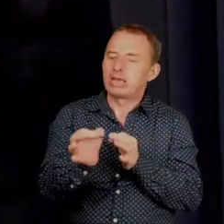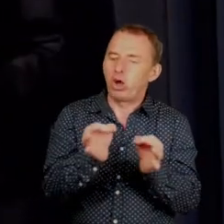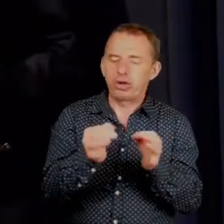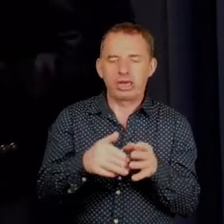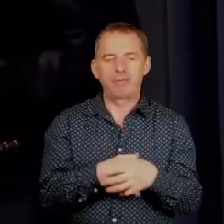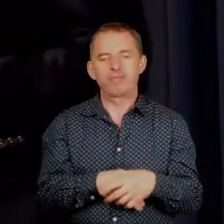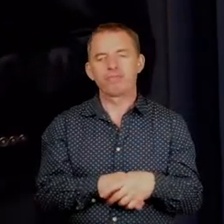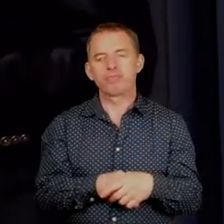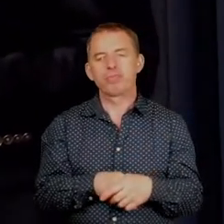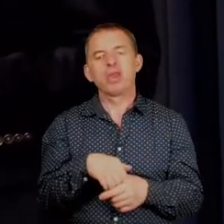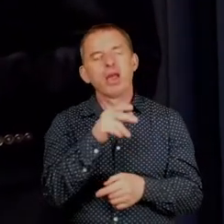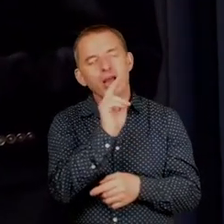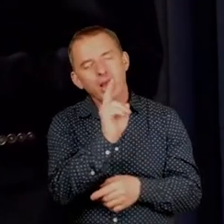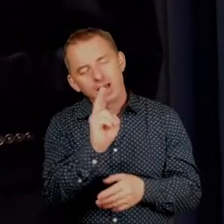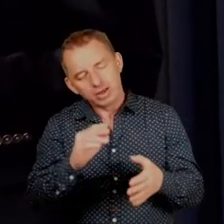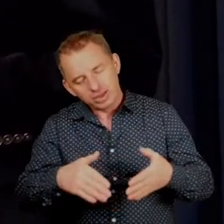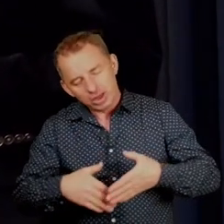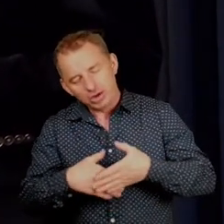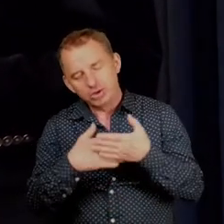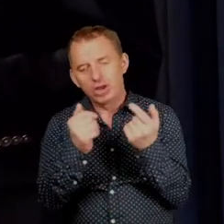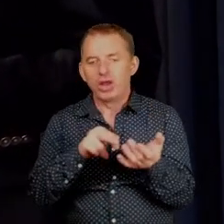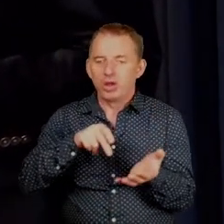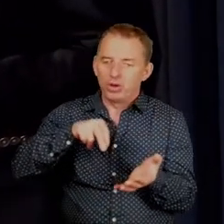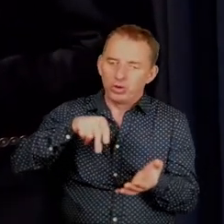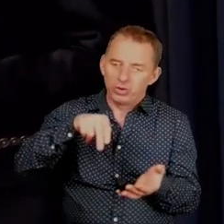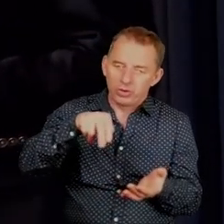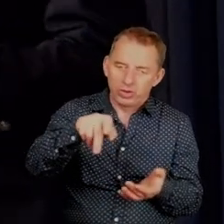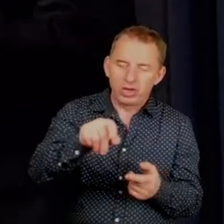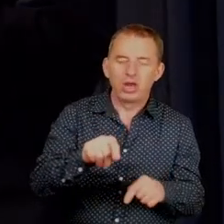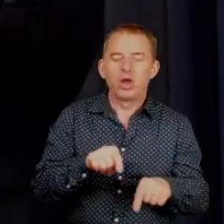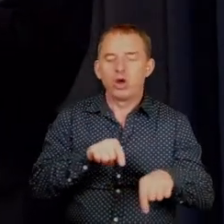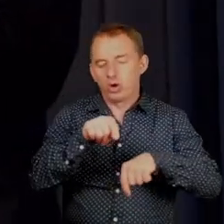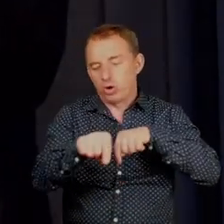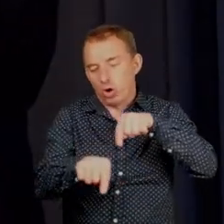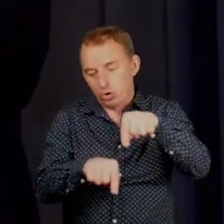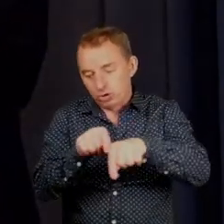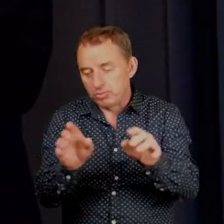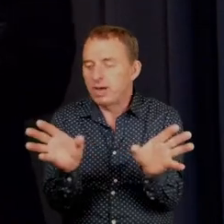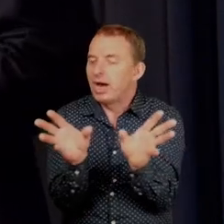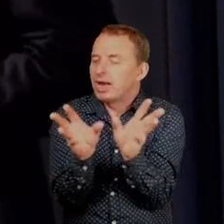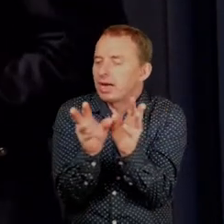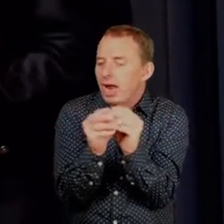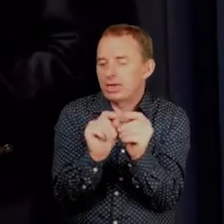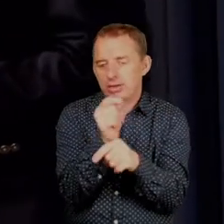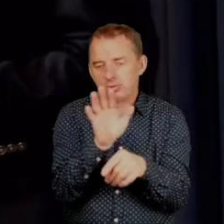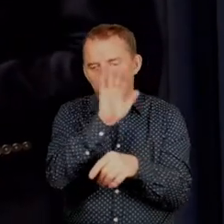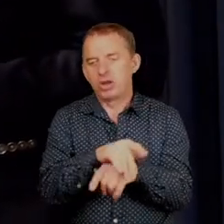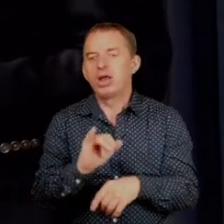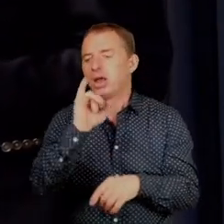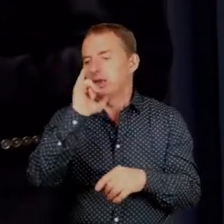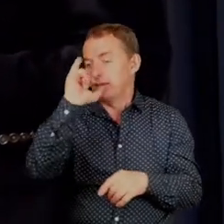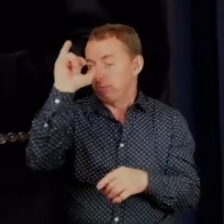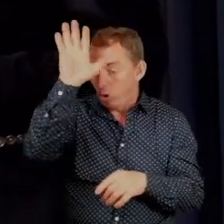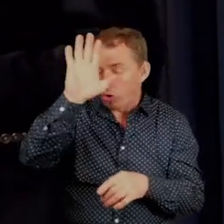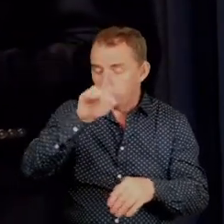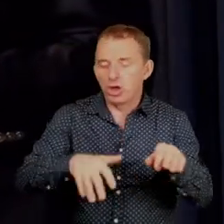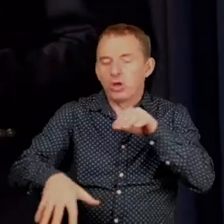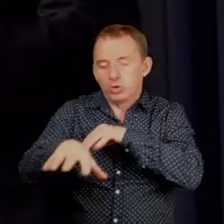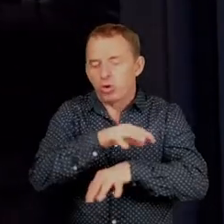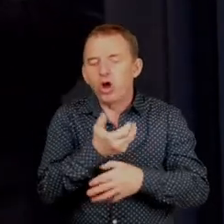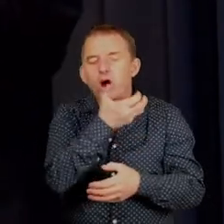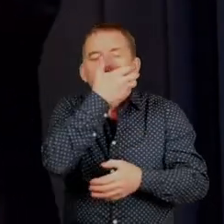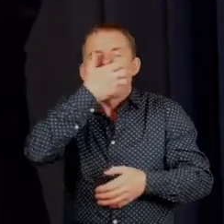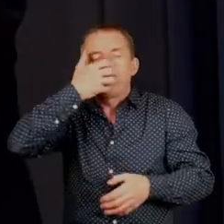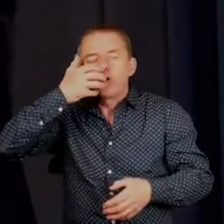God. Każdego dnia, kiedy idziemy, kroczymy z Bogiem. His spirit warms our hearts. Jego duch ogrzewa nasze serca.